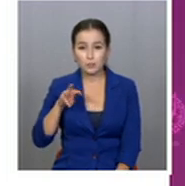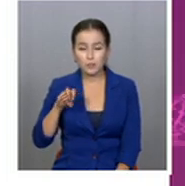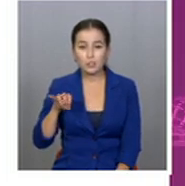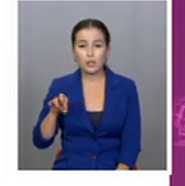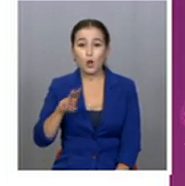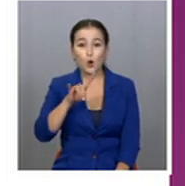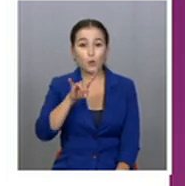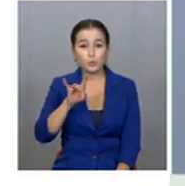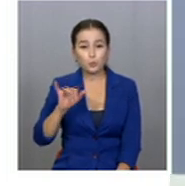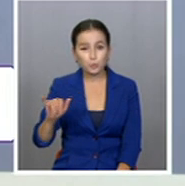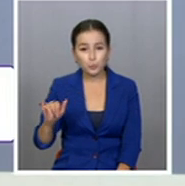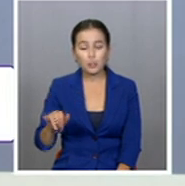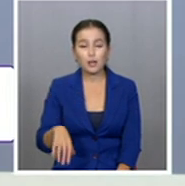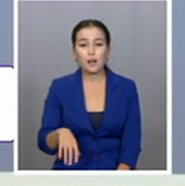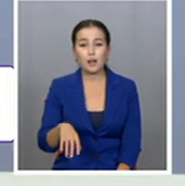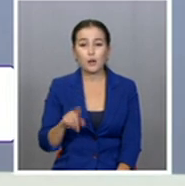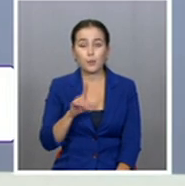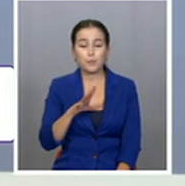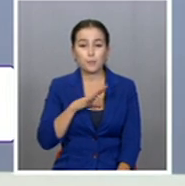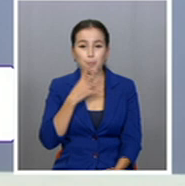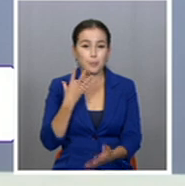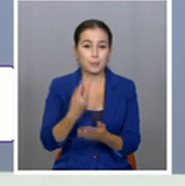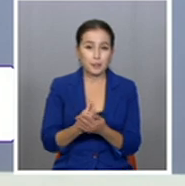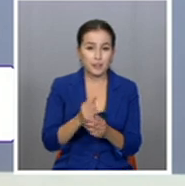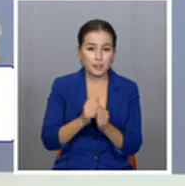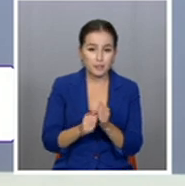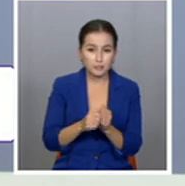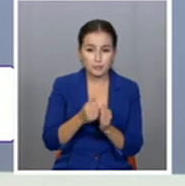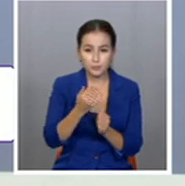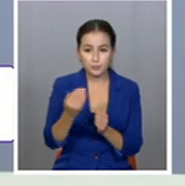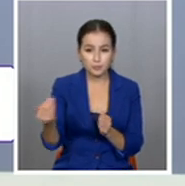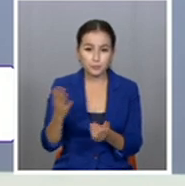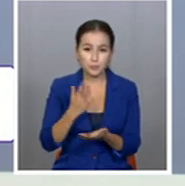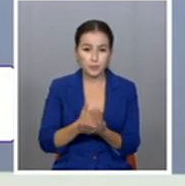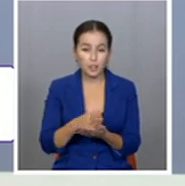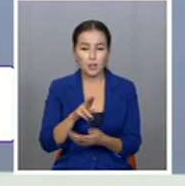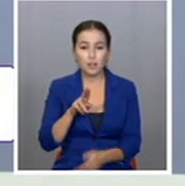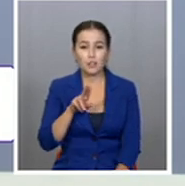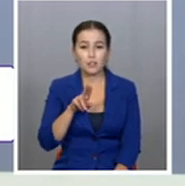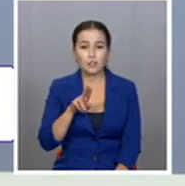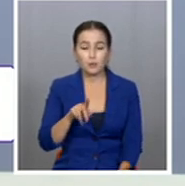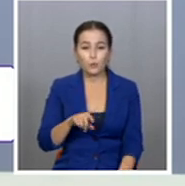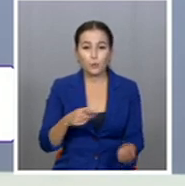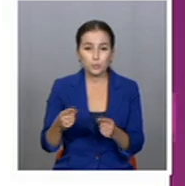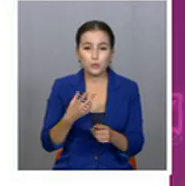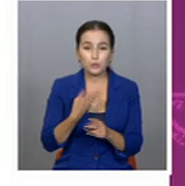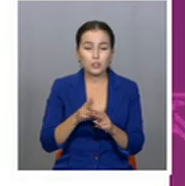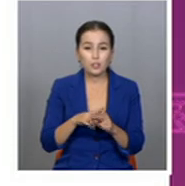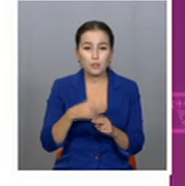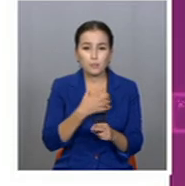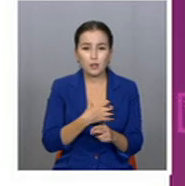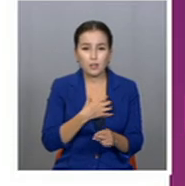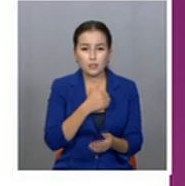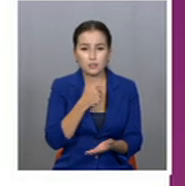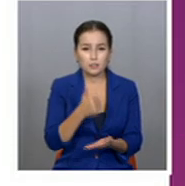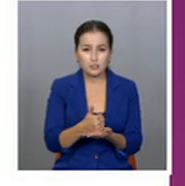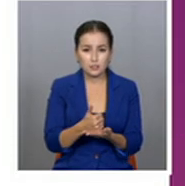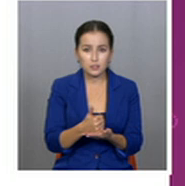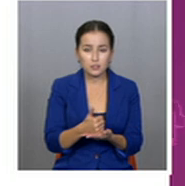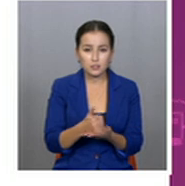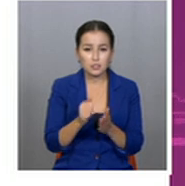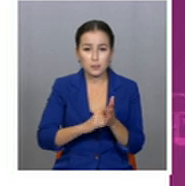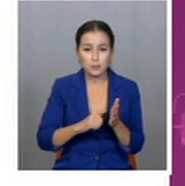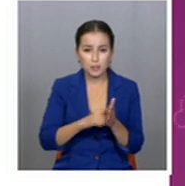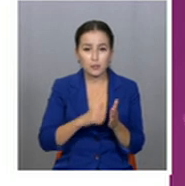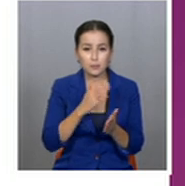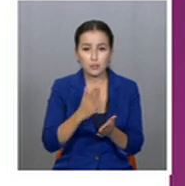тайпалық ұйым болып табылады. Көшпелілердегі патронимиялық ұйымның басым болу себебі екі себебі